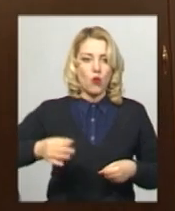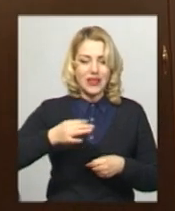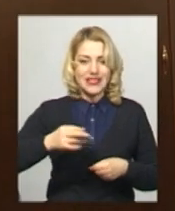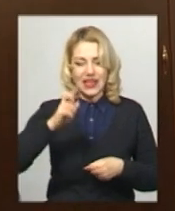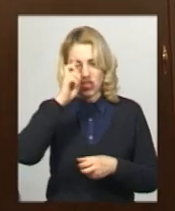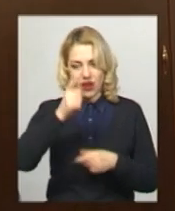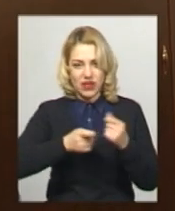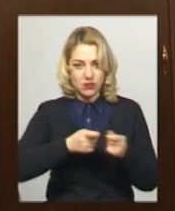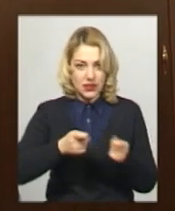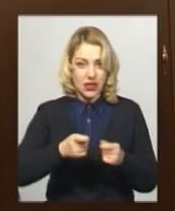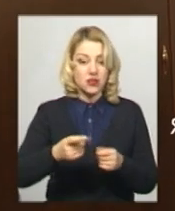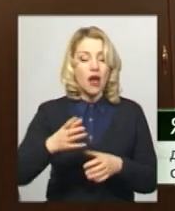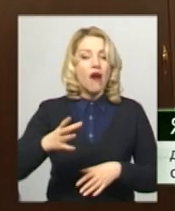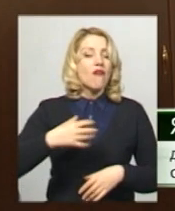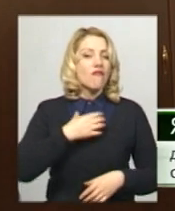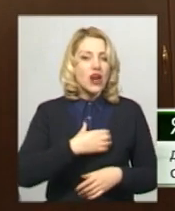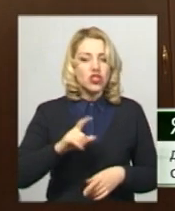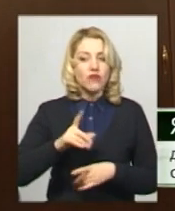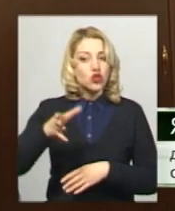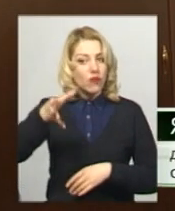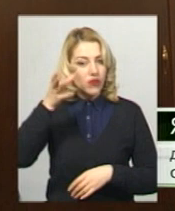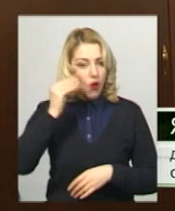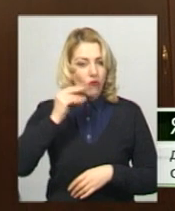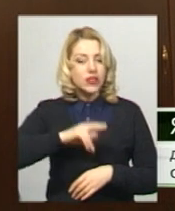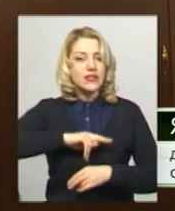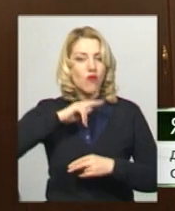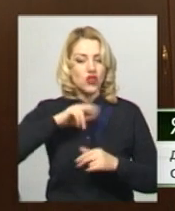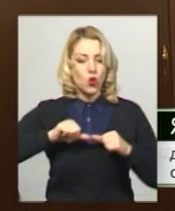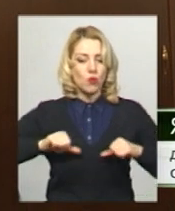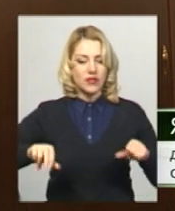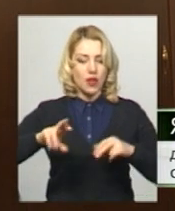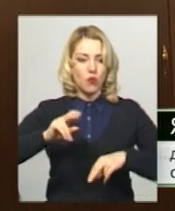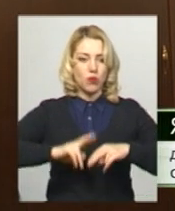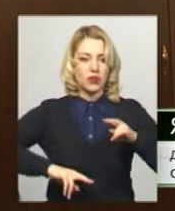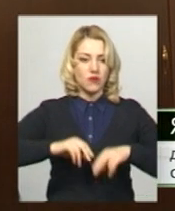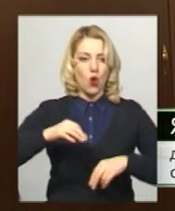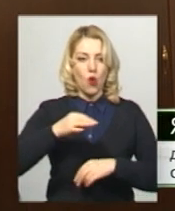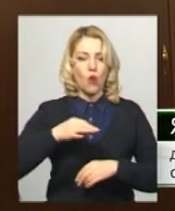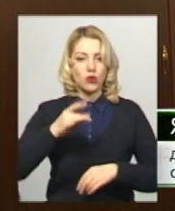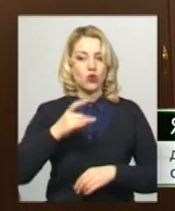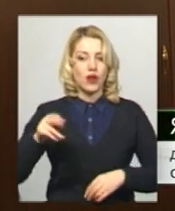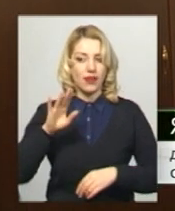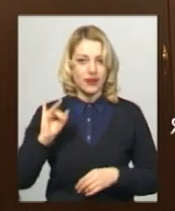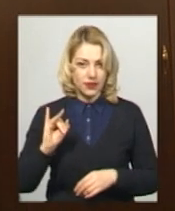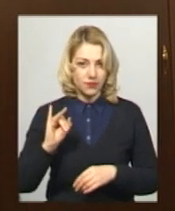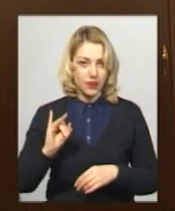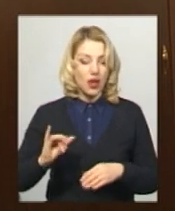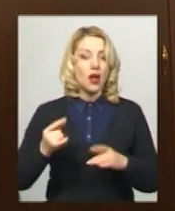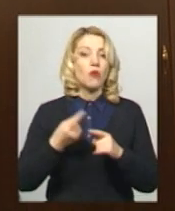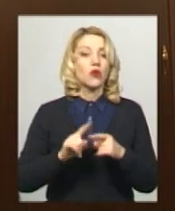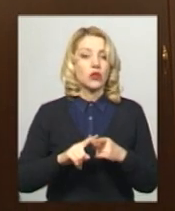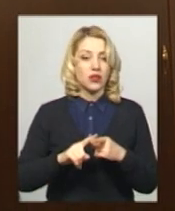важливо, що враховано зауваження комісії по будівництву обласної ради,